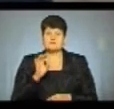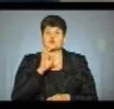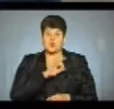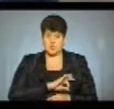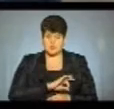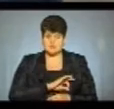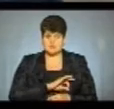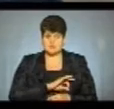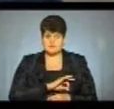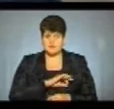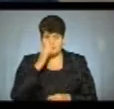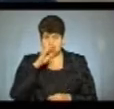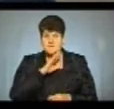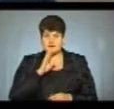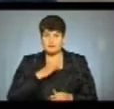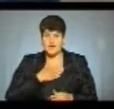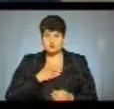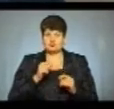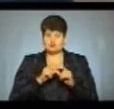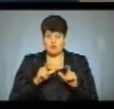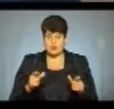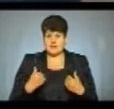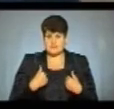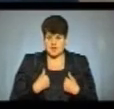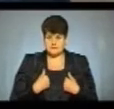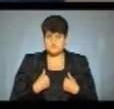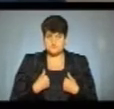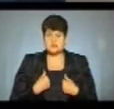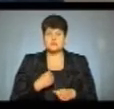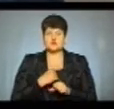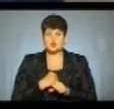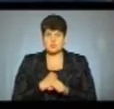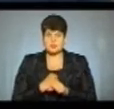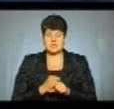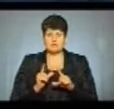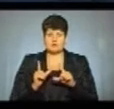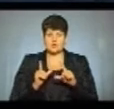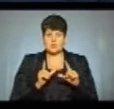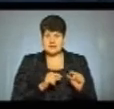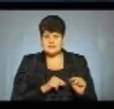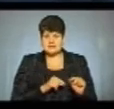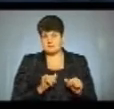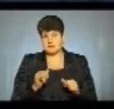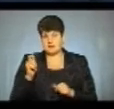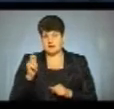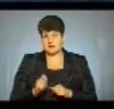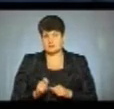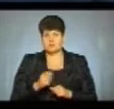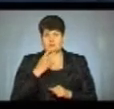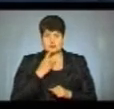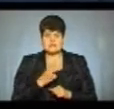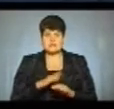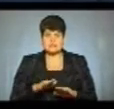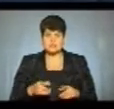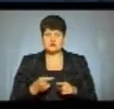скористалися, батьки нашої школи нам зробили проїзд, ми приїхали, і для того, щоб показати дітям,